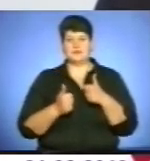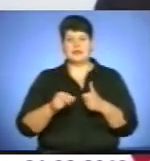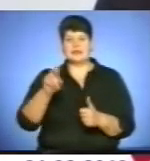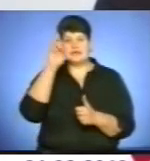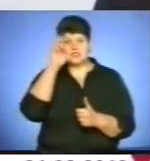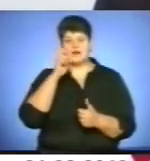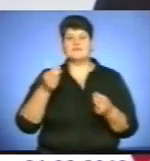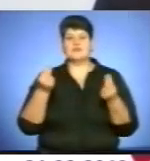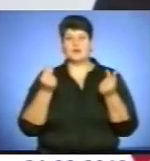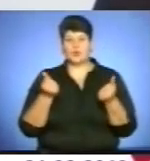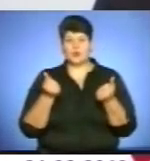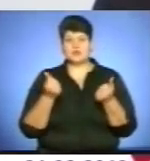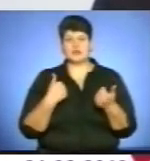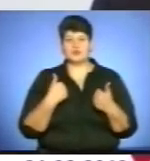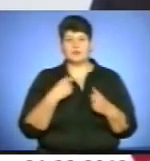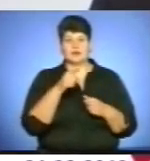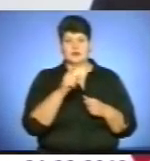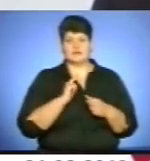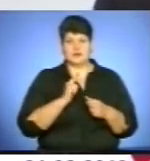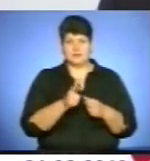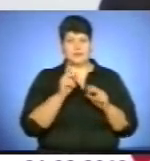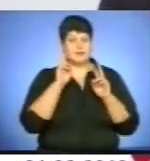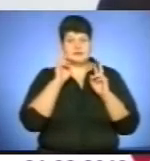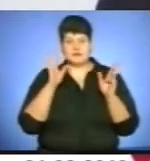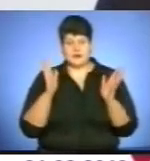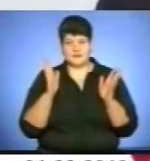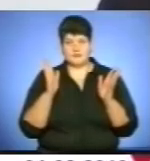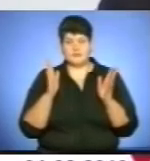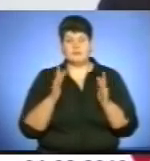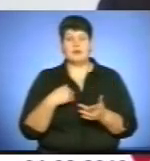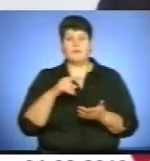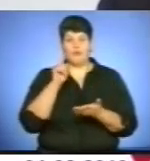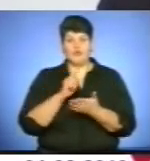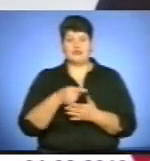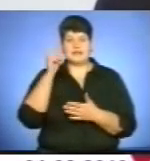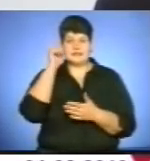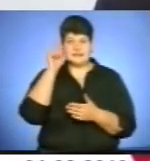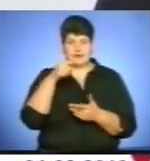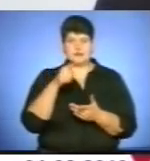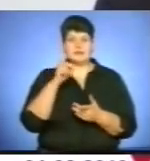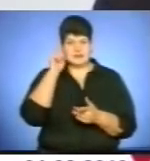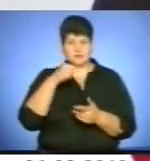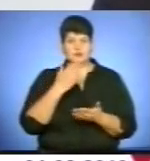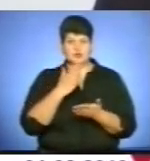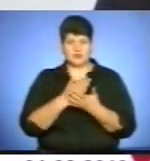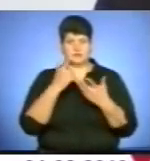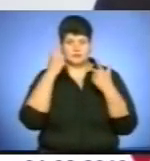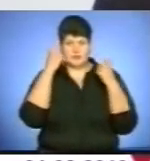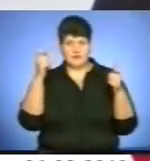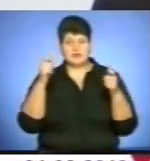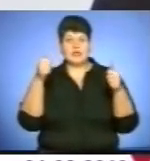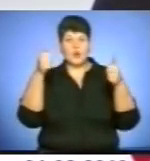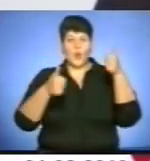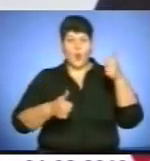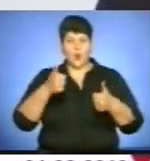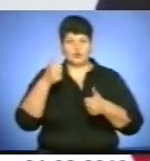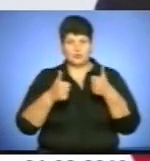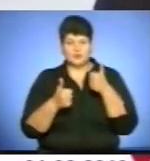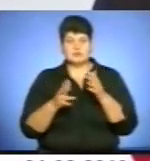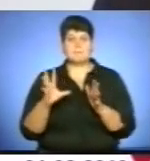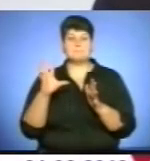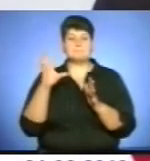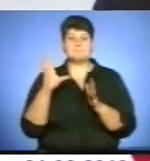бути, якщо ми друг друга не знаємо, а ми повинні просто знати, що об'явлений тендер, ви мене не знаєте, я вас не знаю, і ми виходимо на